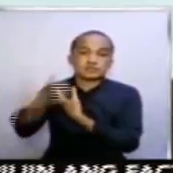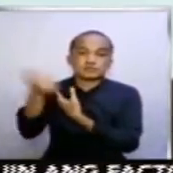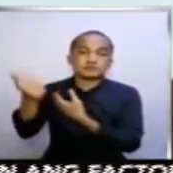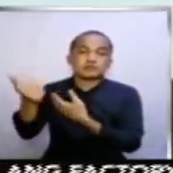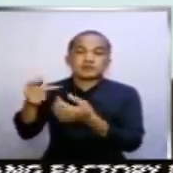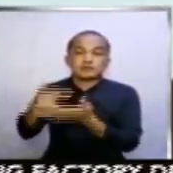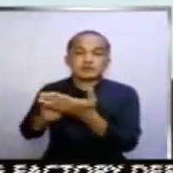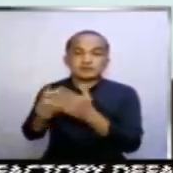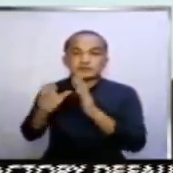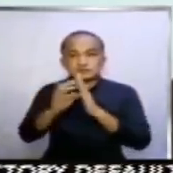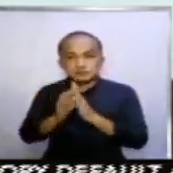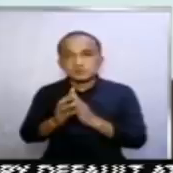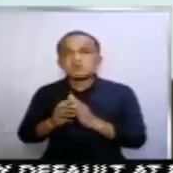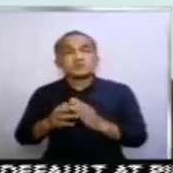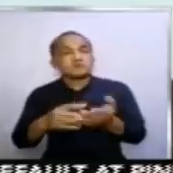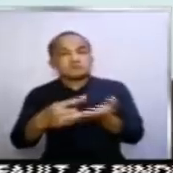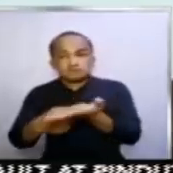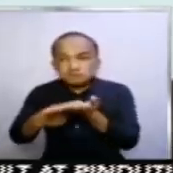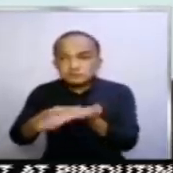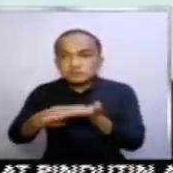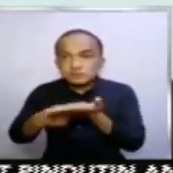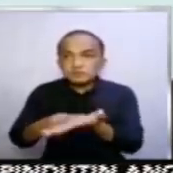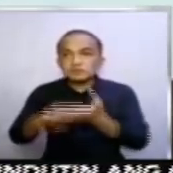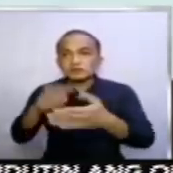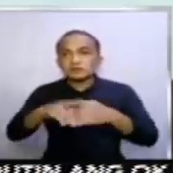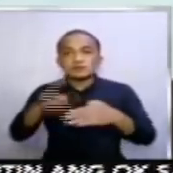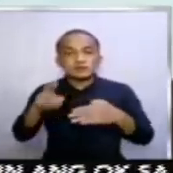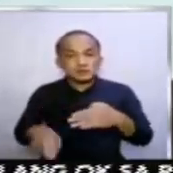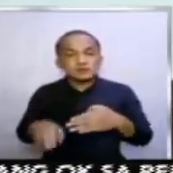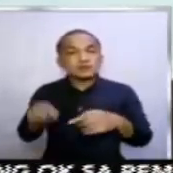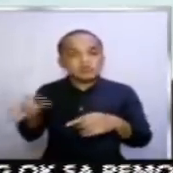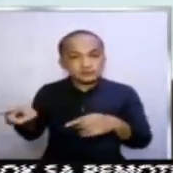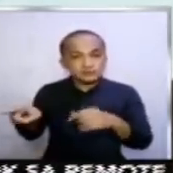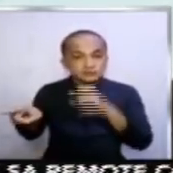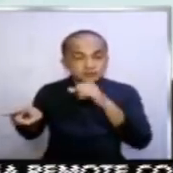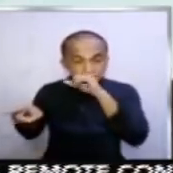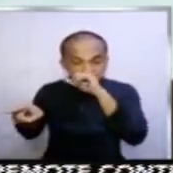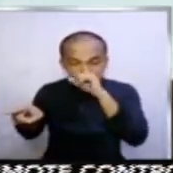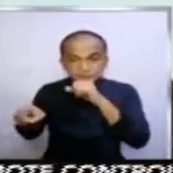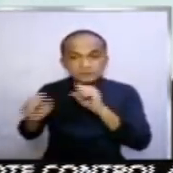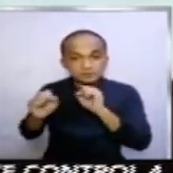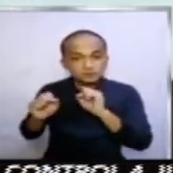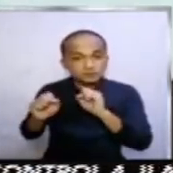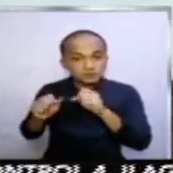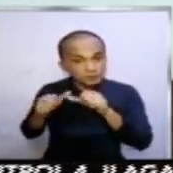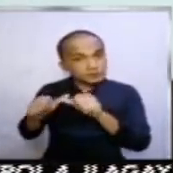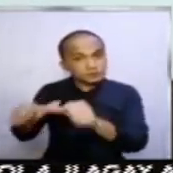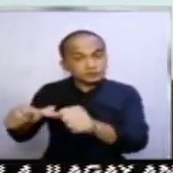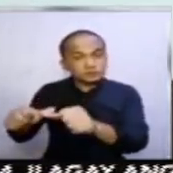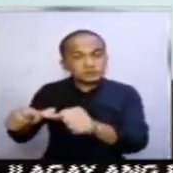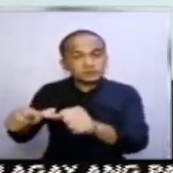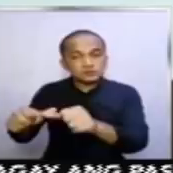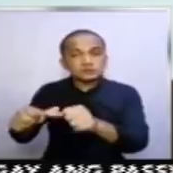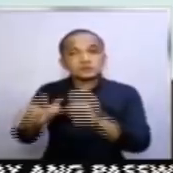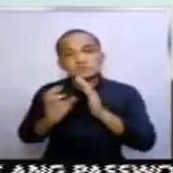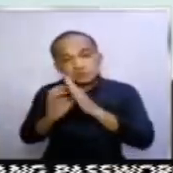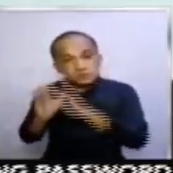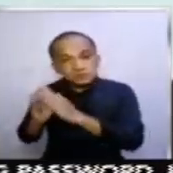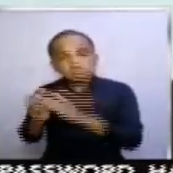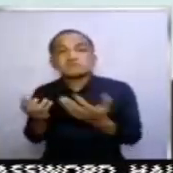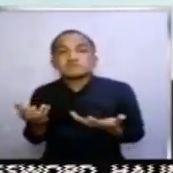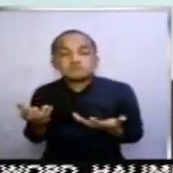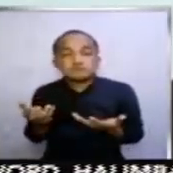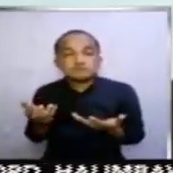po kung anong naging outcome at kung ito po ba ay ipagpapatuloy sa lungsod sa iba pang